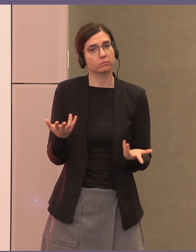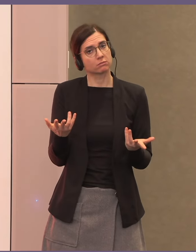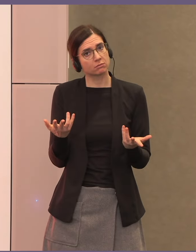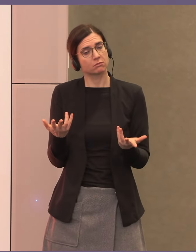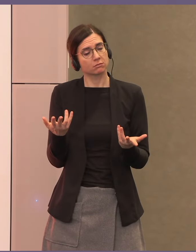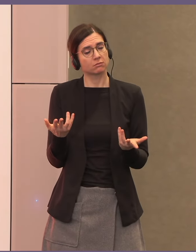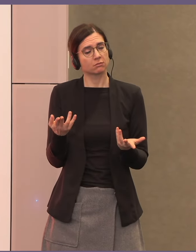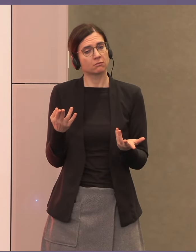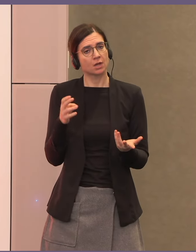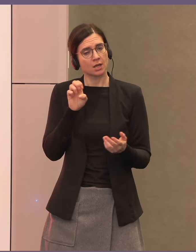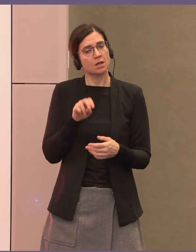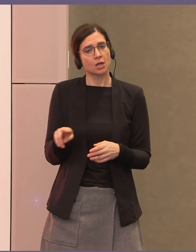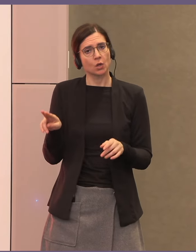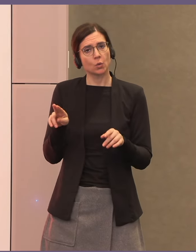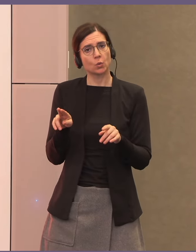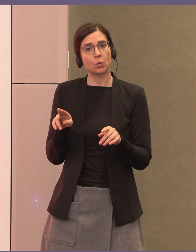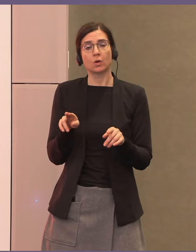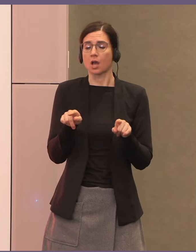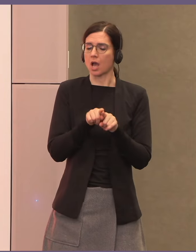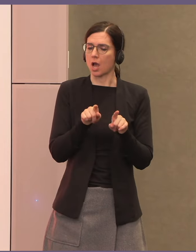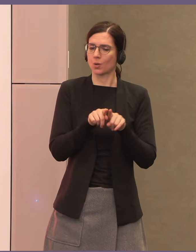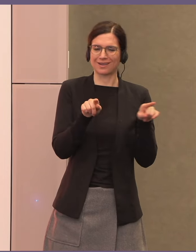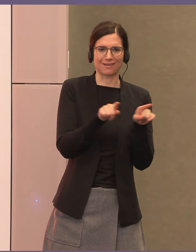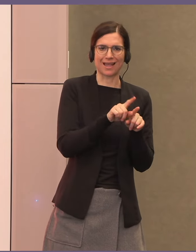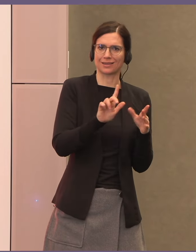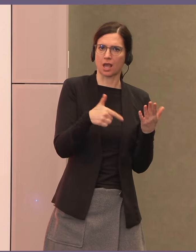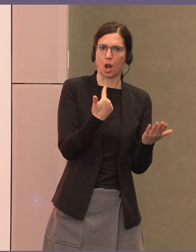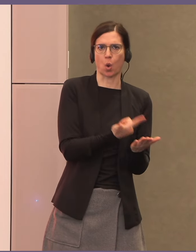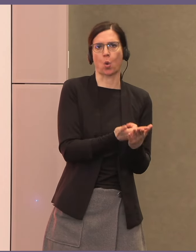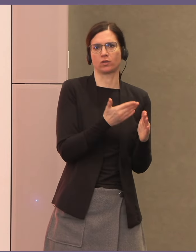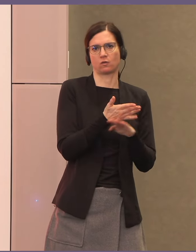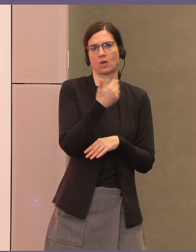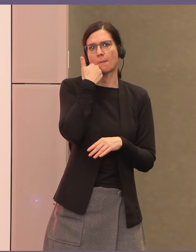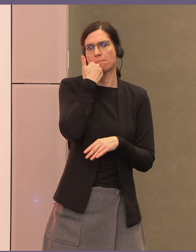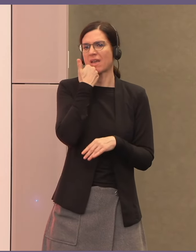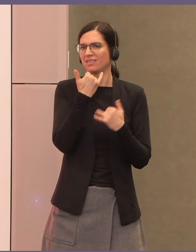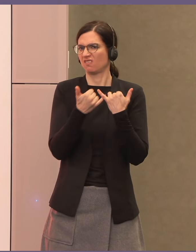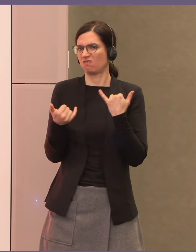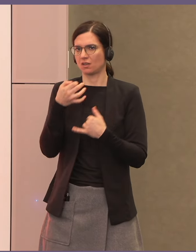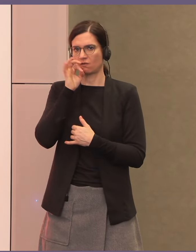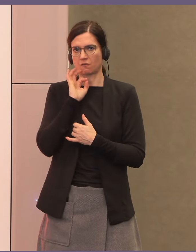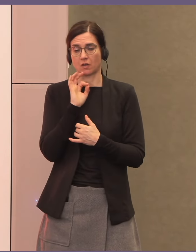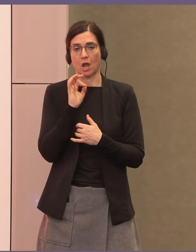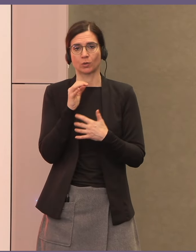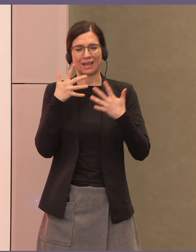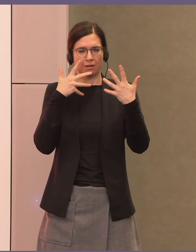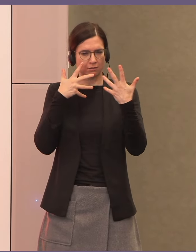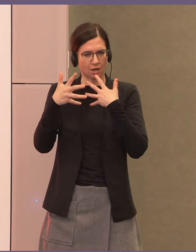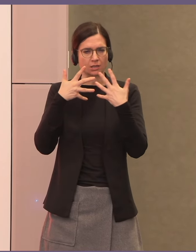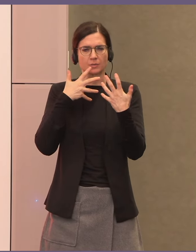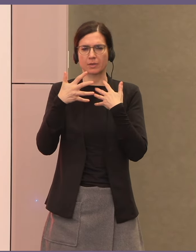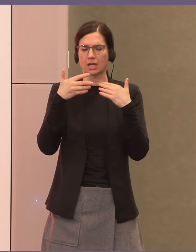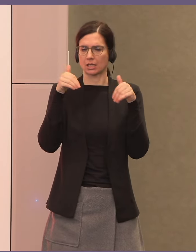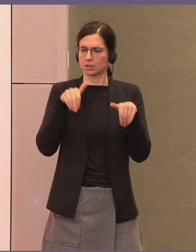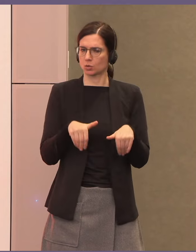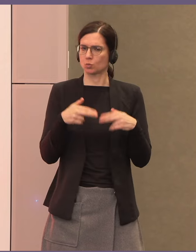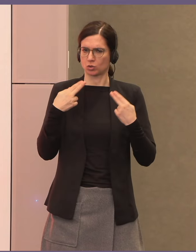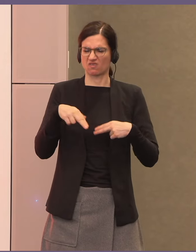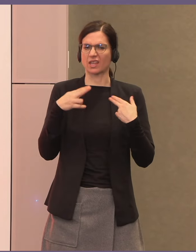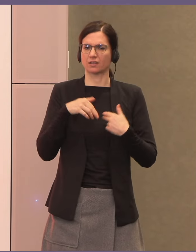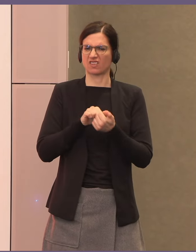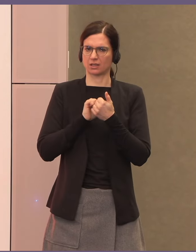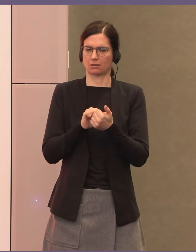gleiche Löhne für Männer und Frauen, mehr Lohntransparenz gefördert. Das wird noch fortgesetzt werden müssen.